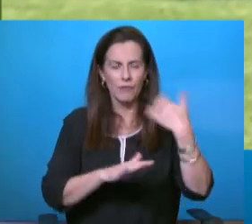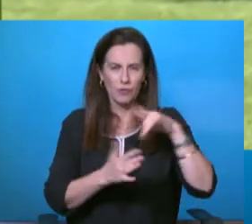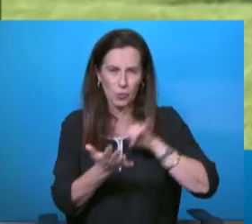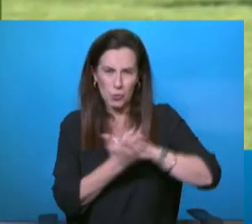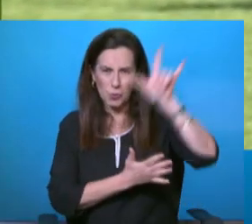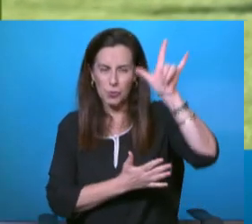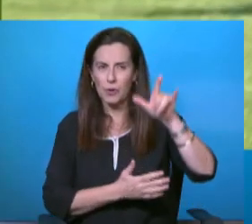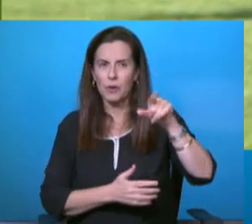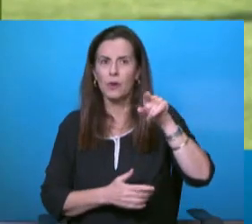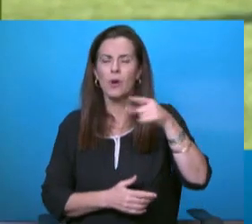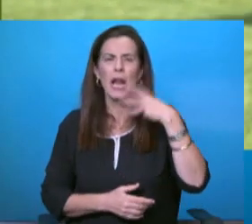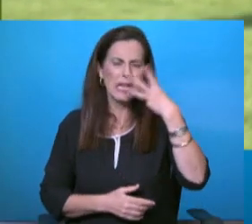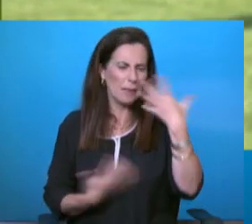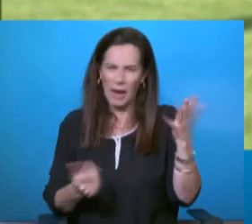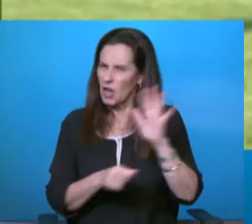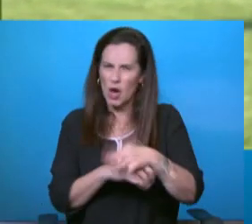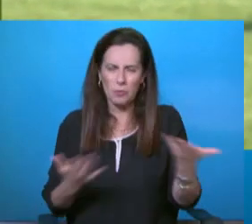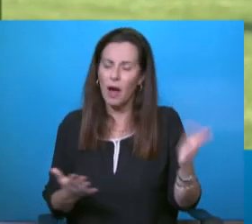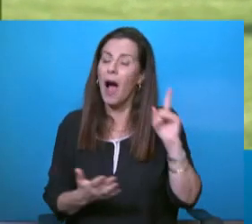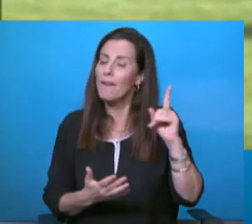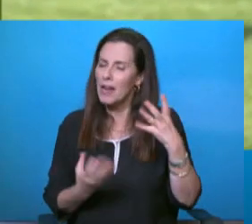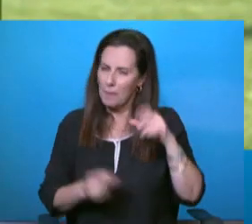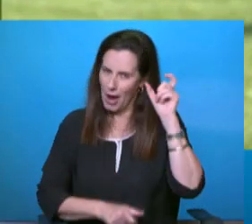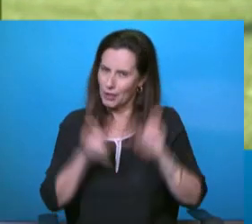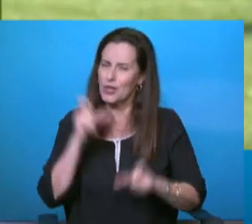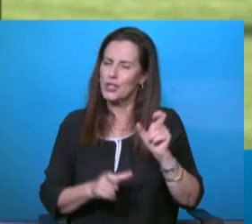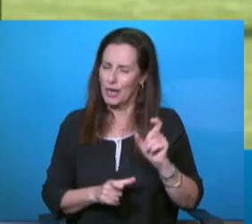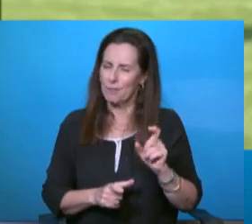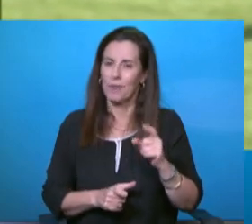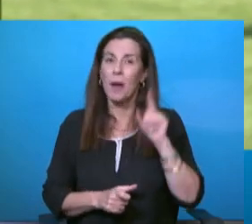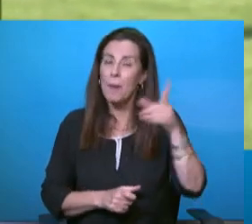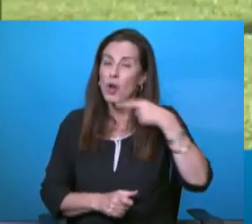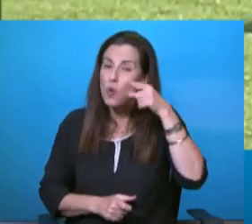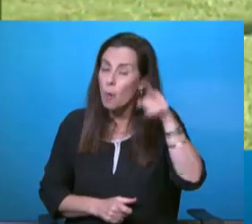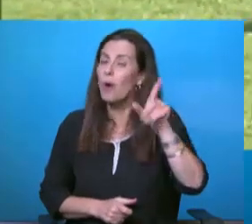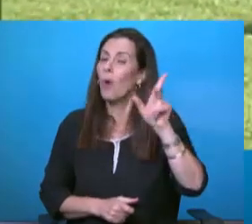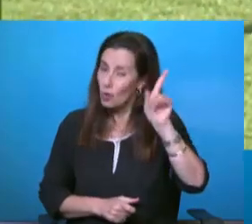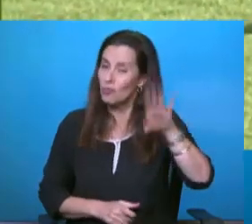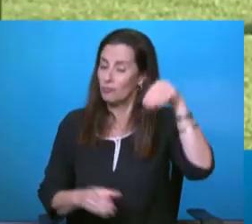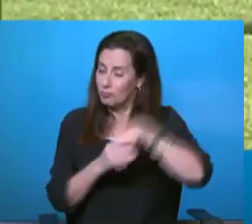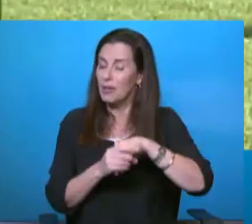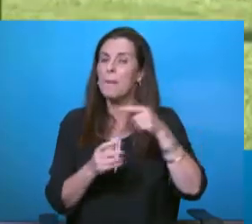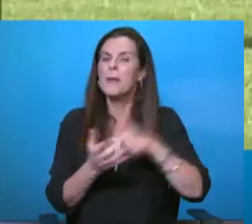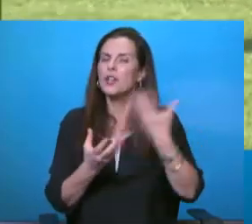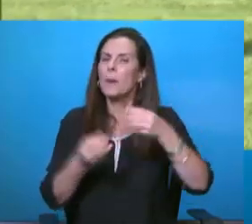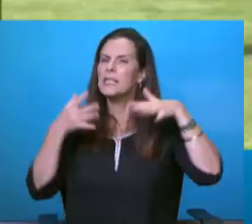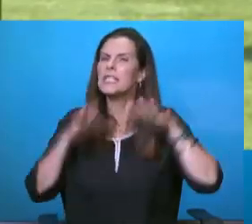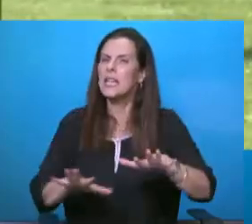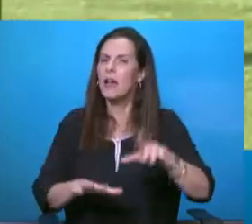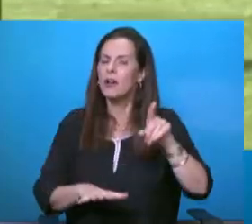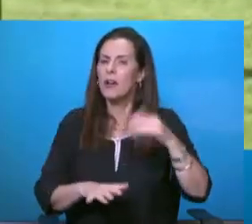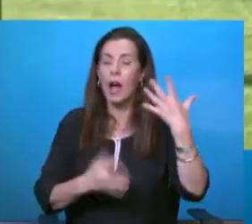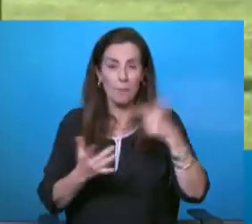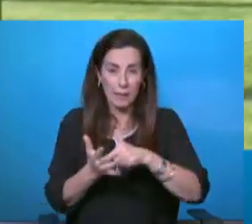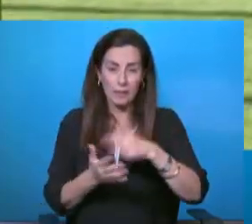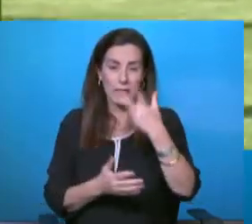לרטוריקה שלו אין שום השפעה, אך לטענת רבים מתושבי העיר, לדברי הנשיא יש חלק לא מבוטל בשנאת המהגרים שהביאה לרצח 22